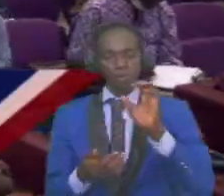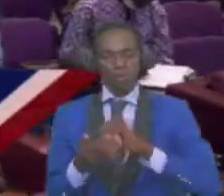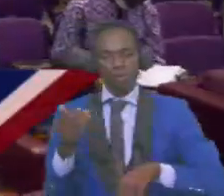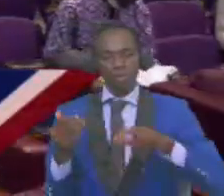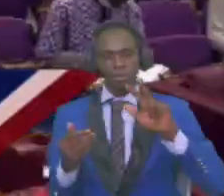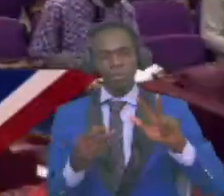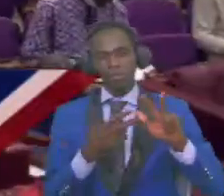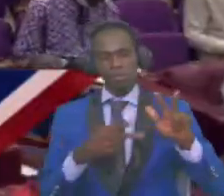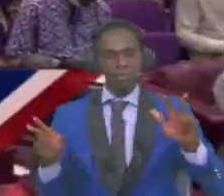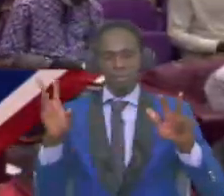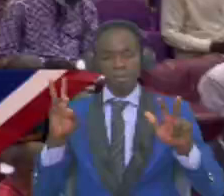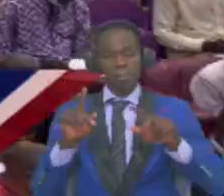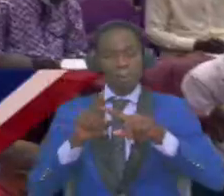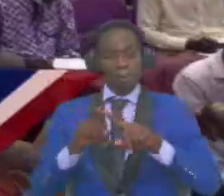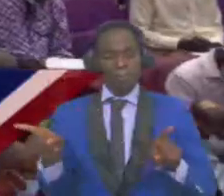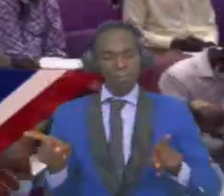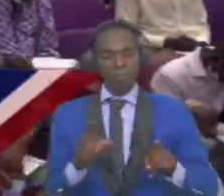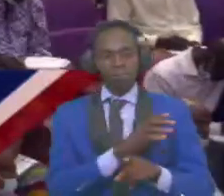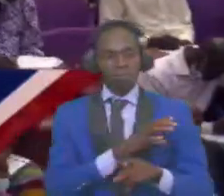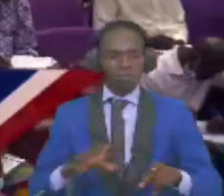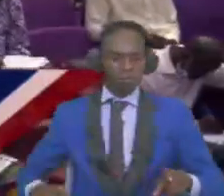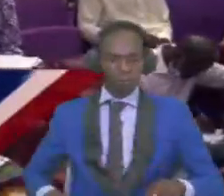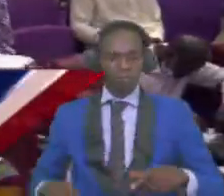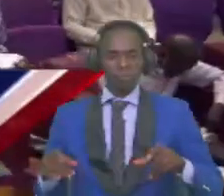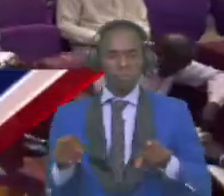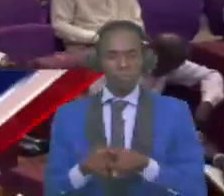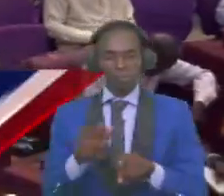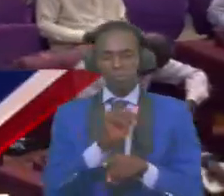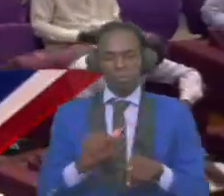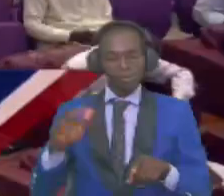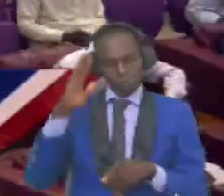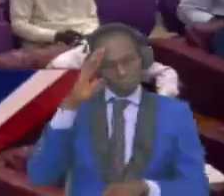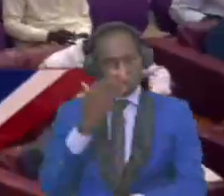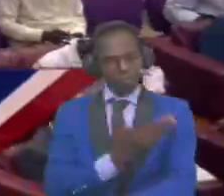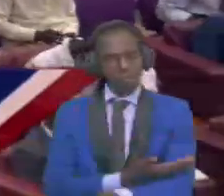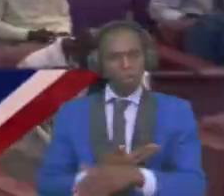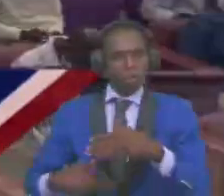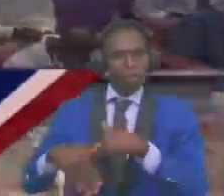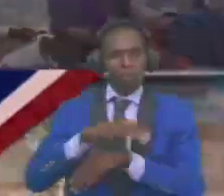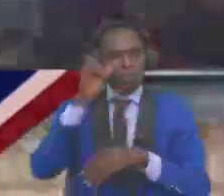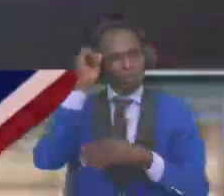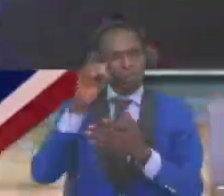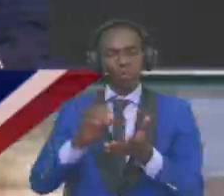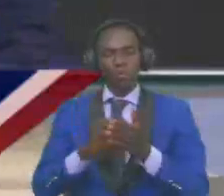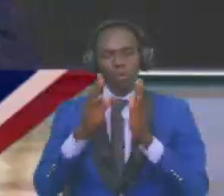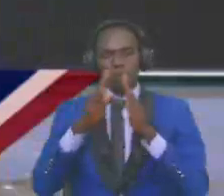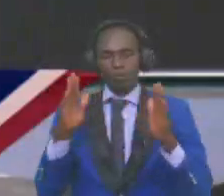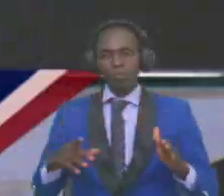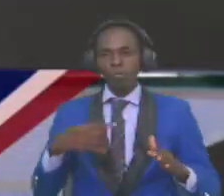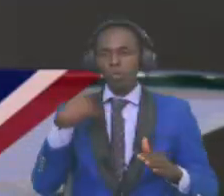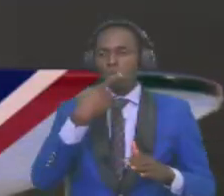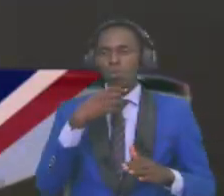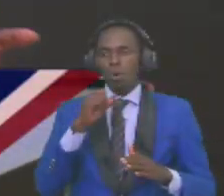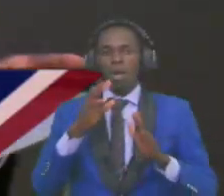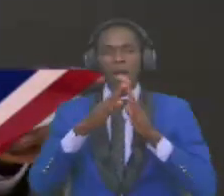3 verset 6 mai christ les records monfils sur sa maison